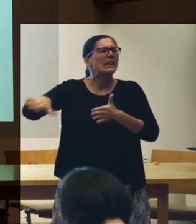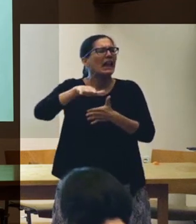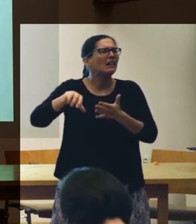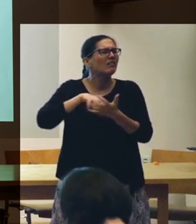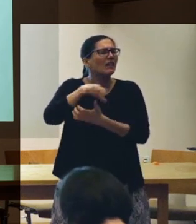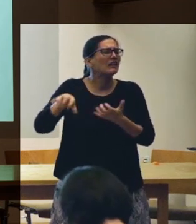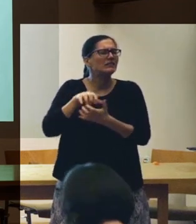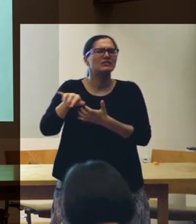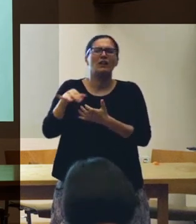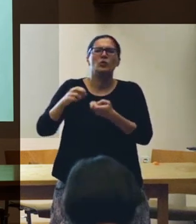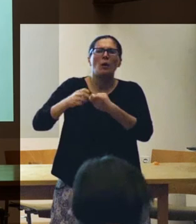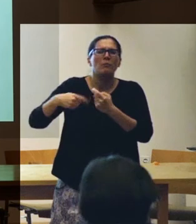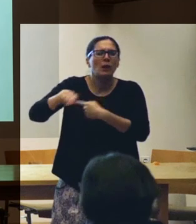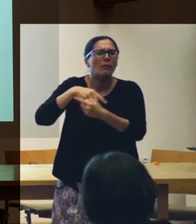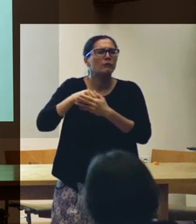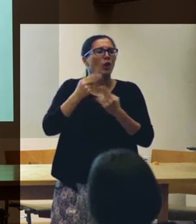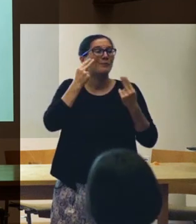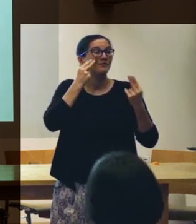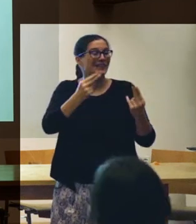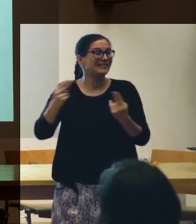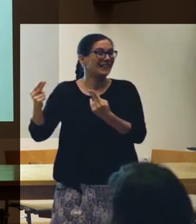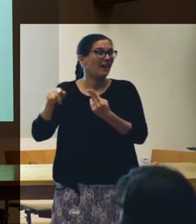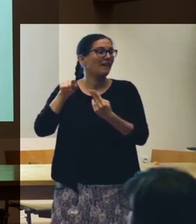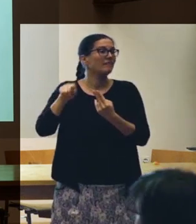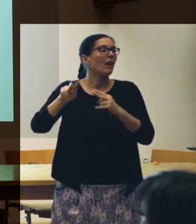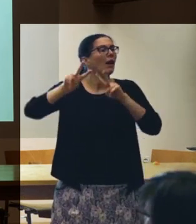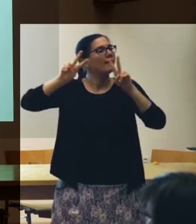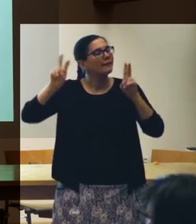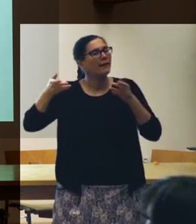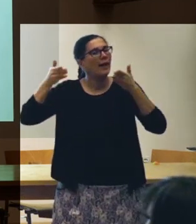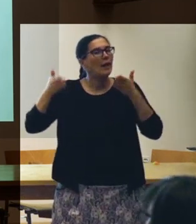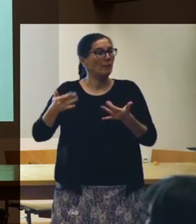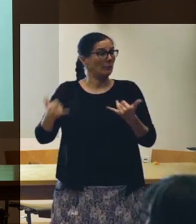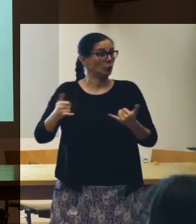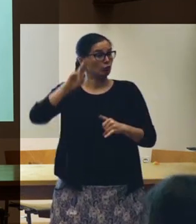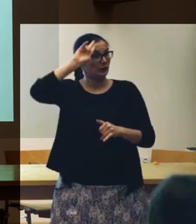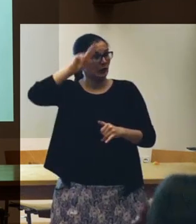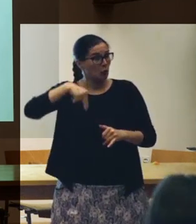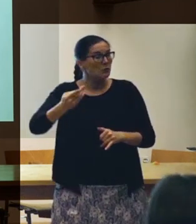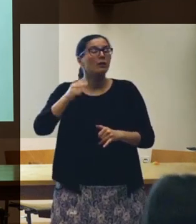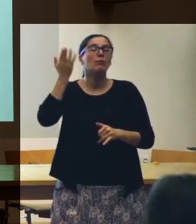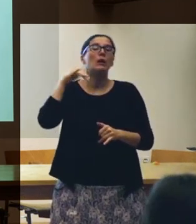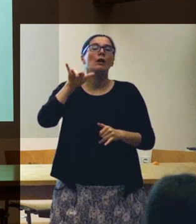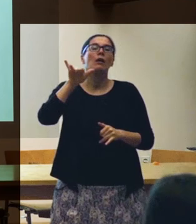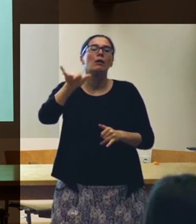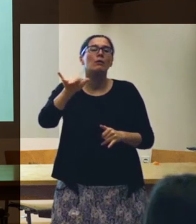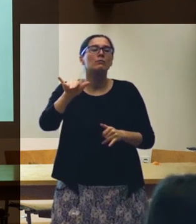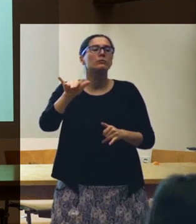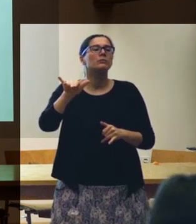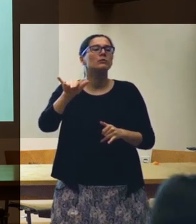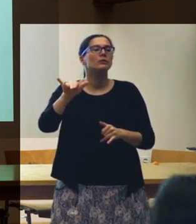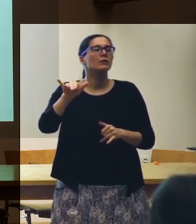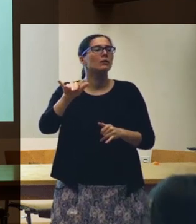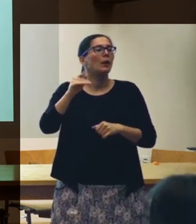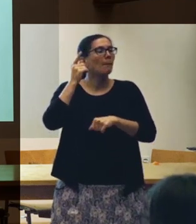vlastně na výstavě prezentující nebo mapující současné umění se vyskytlo 33 mužů a